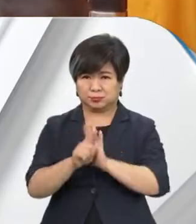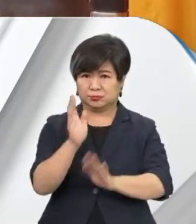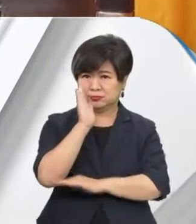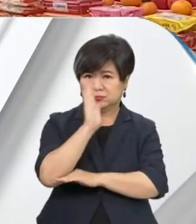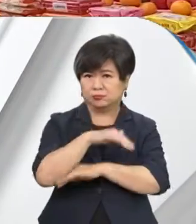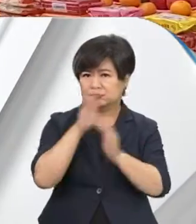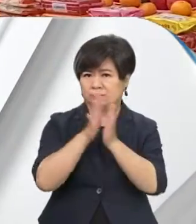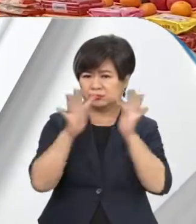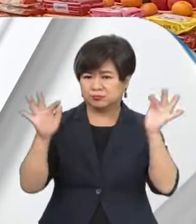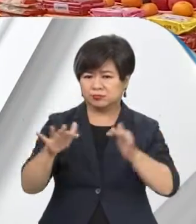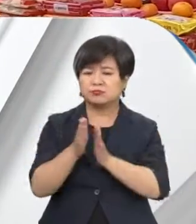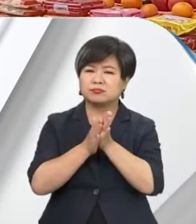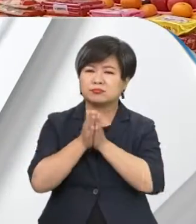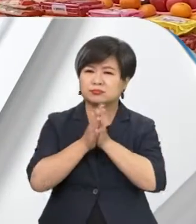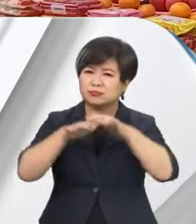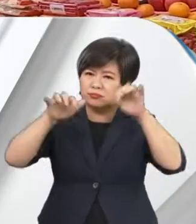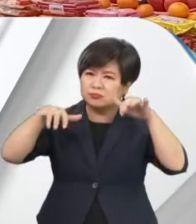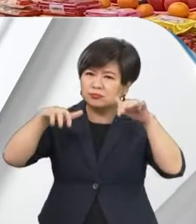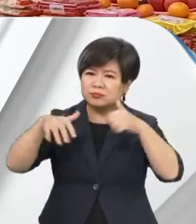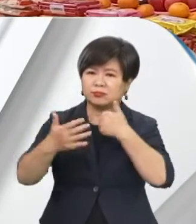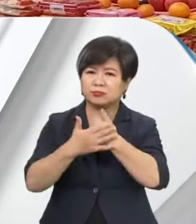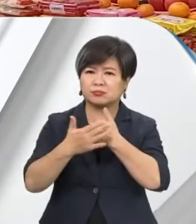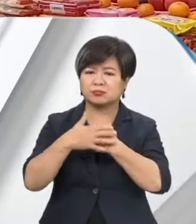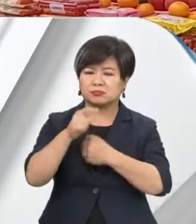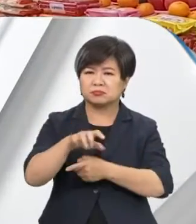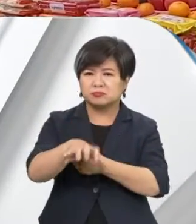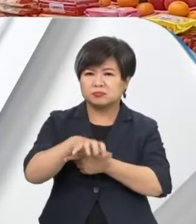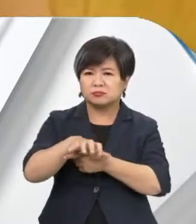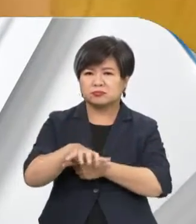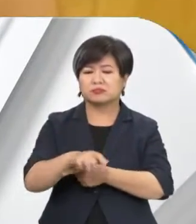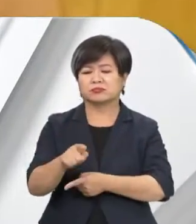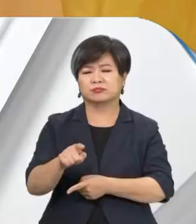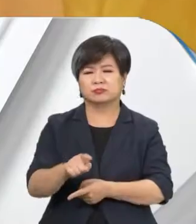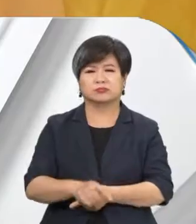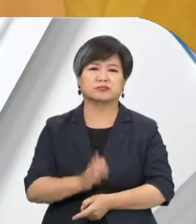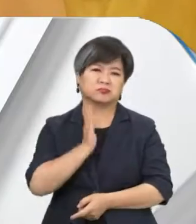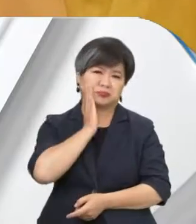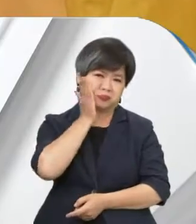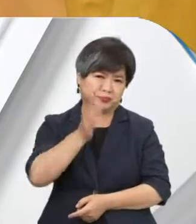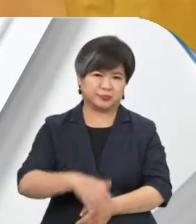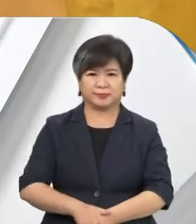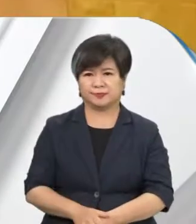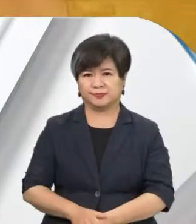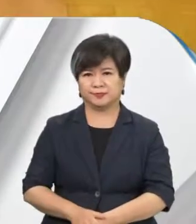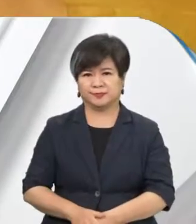天工一家落雨，要积极做田旱的艰苦。下个新闻杨以诺苗栗报道。